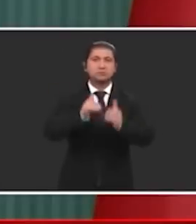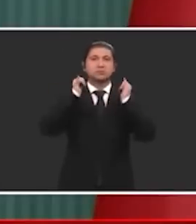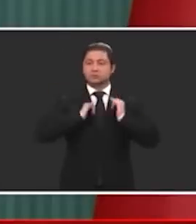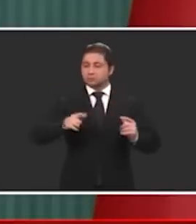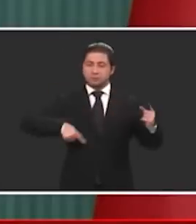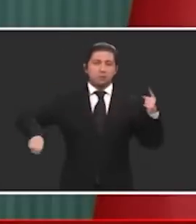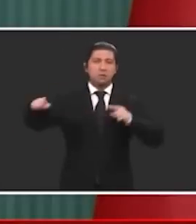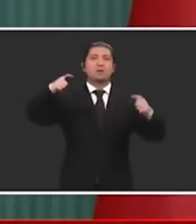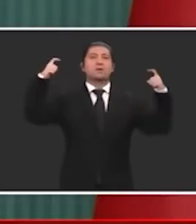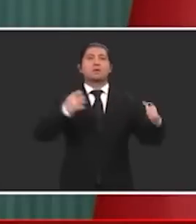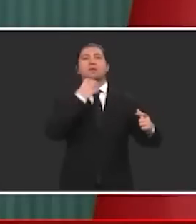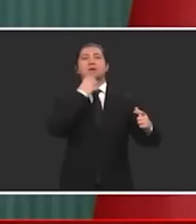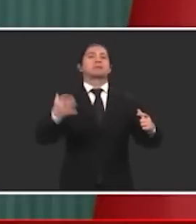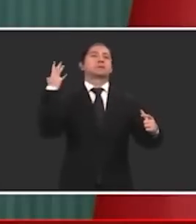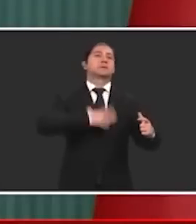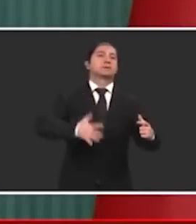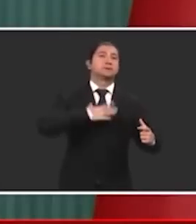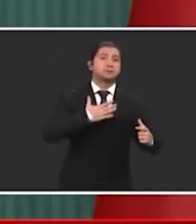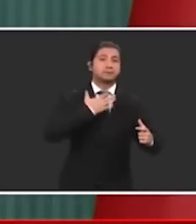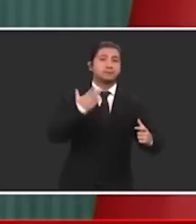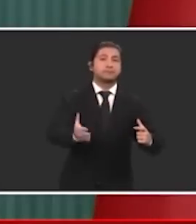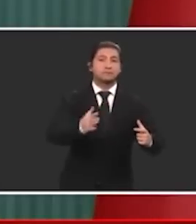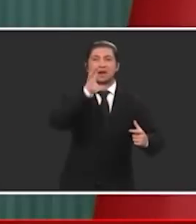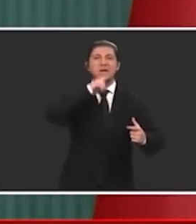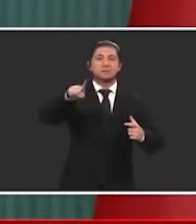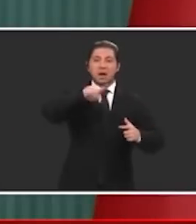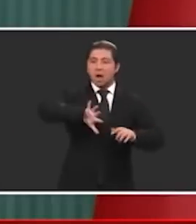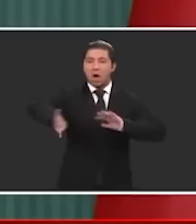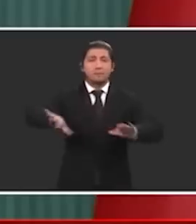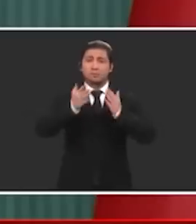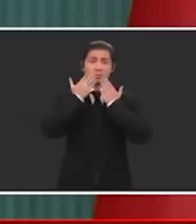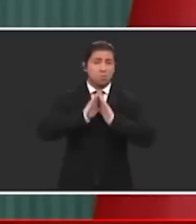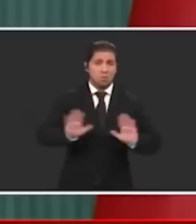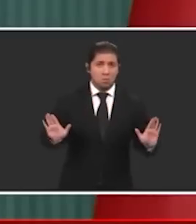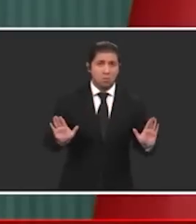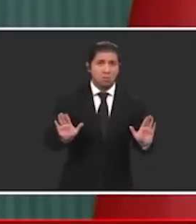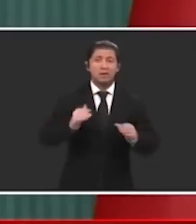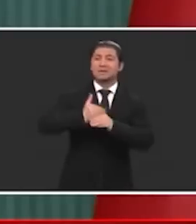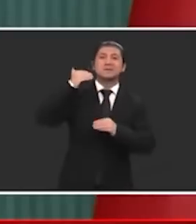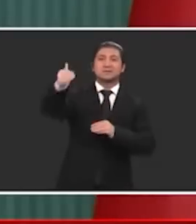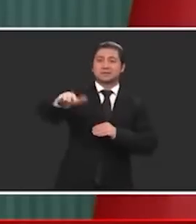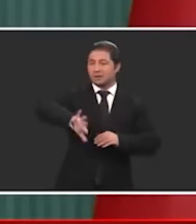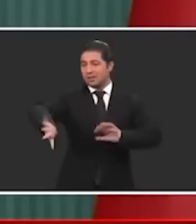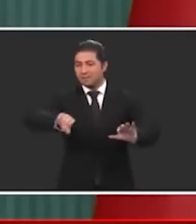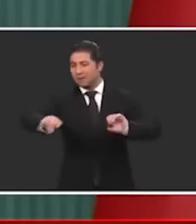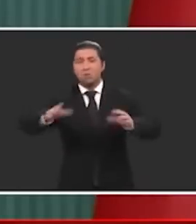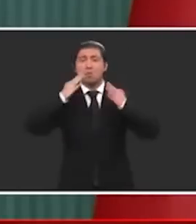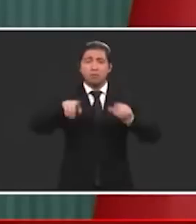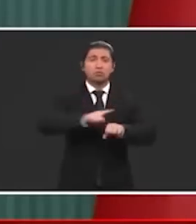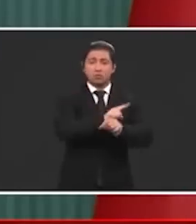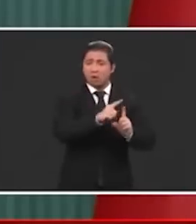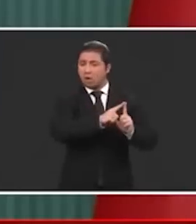havzasına çevirmeyi istiyoruz. Kimseyi dışlamadan ve dışarıda bırakmadan bu